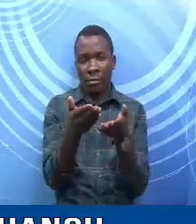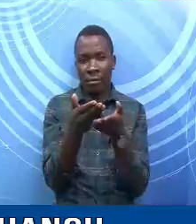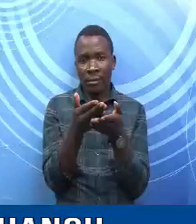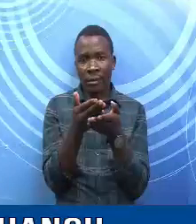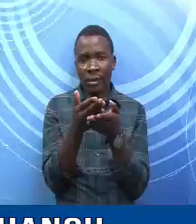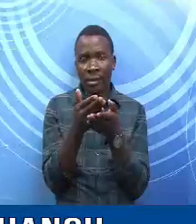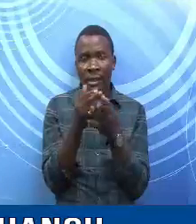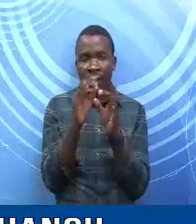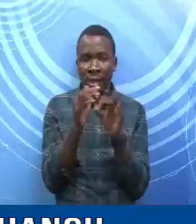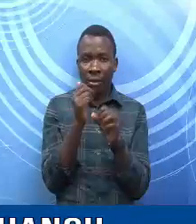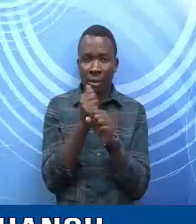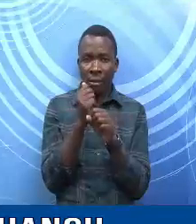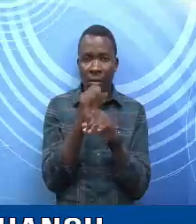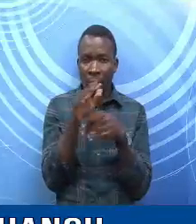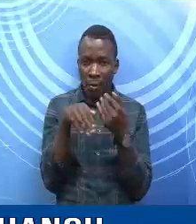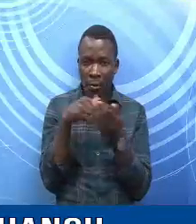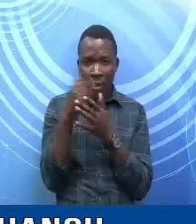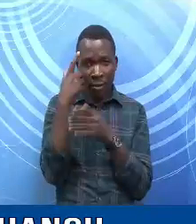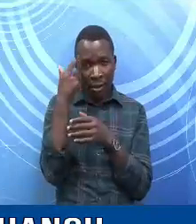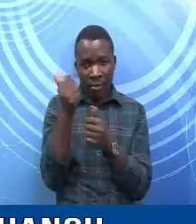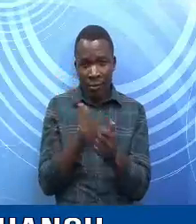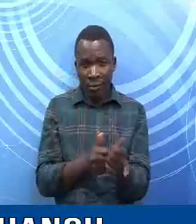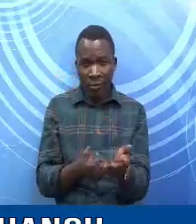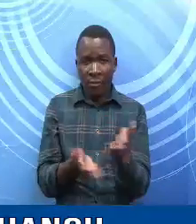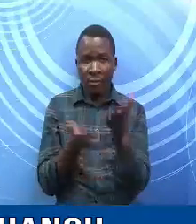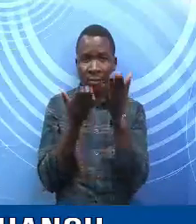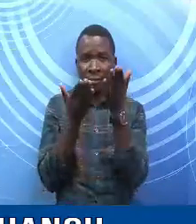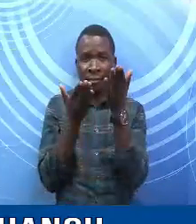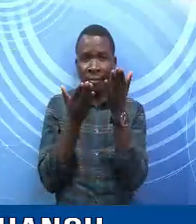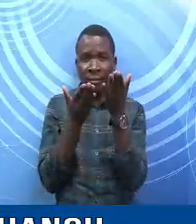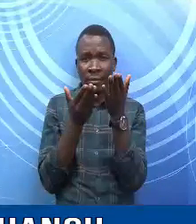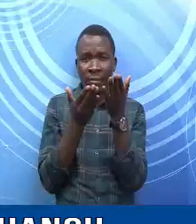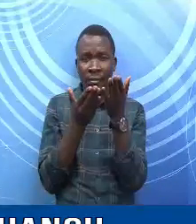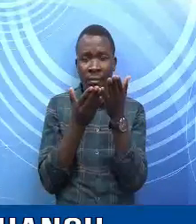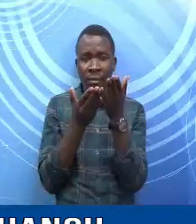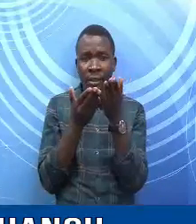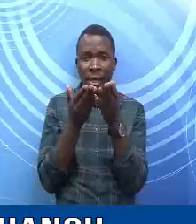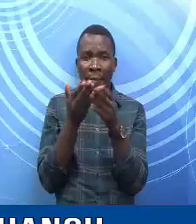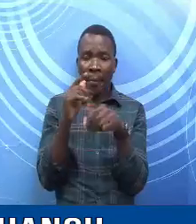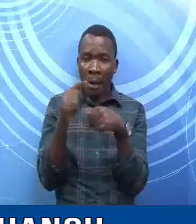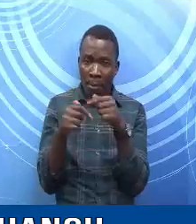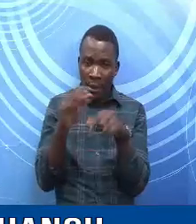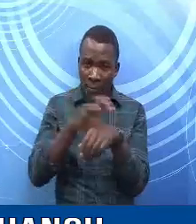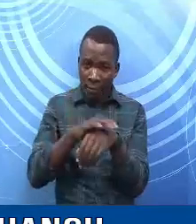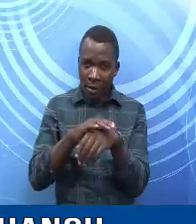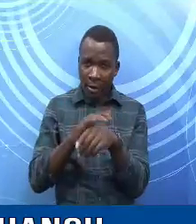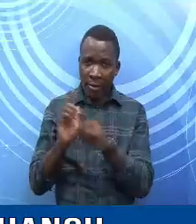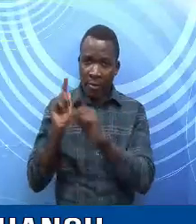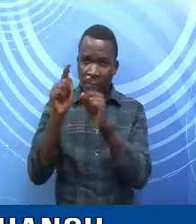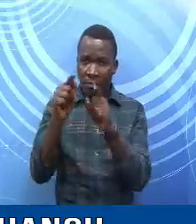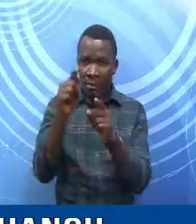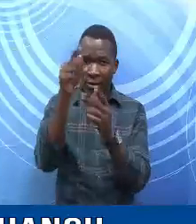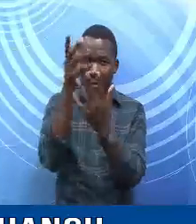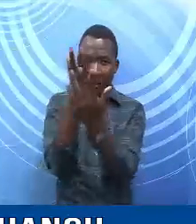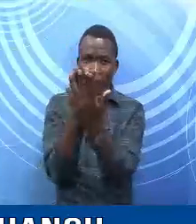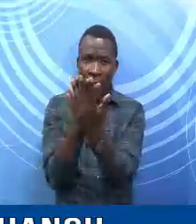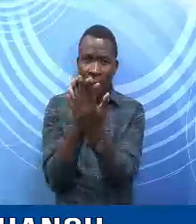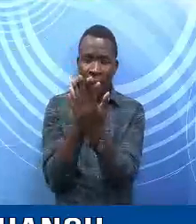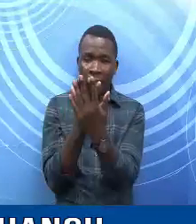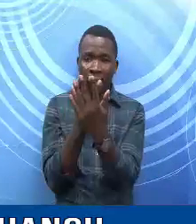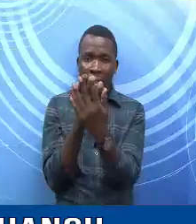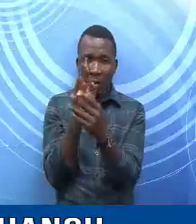barazwi babakurikirana kugira ngo bajye babafata bagere mu bigo ngororamuco